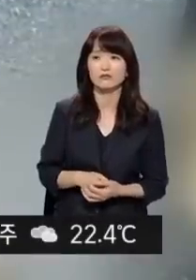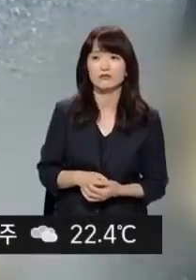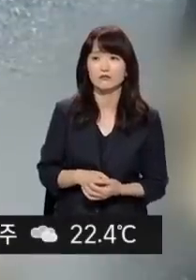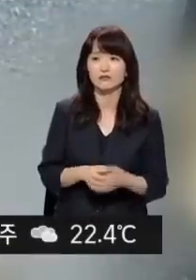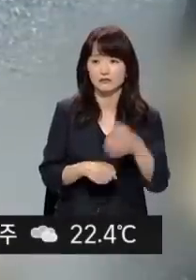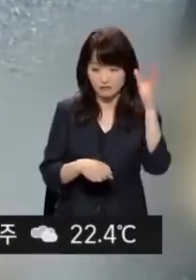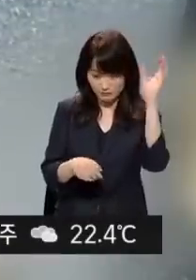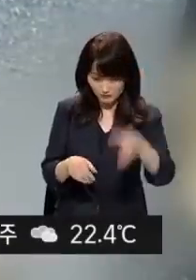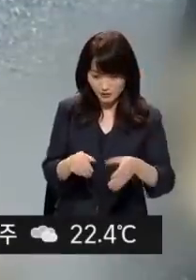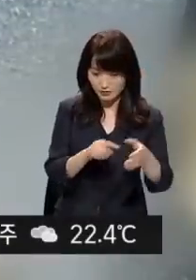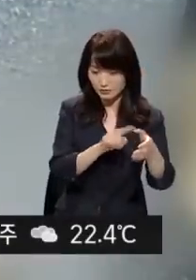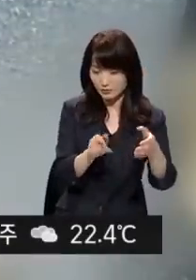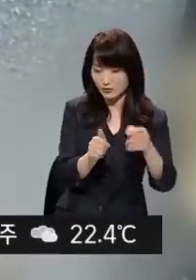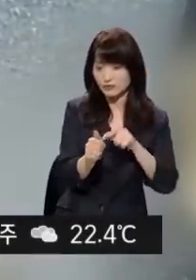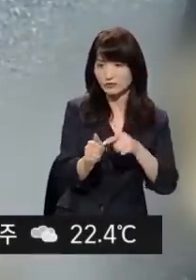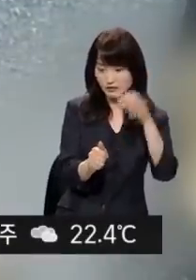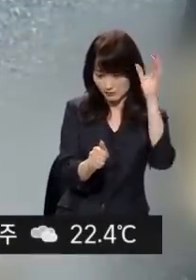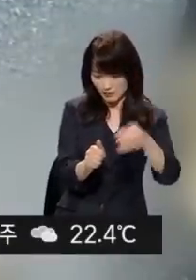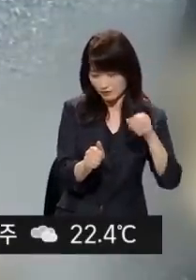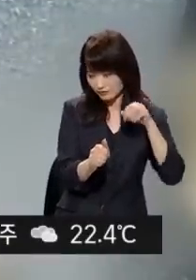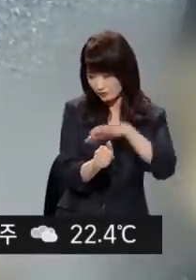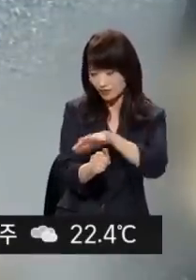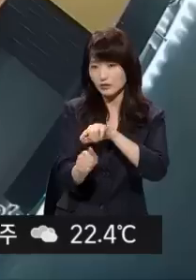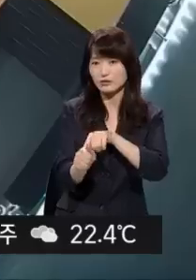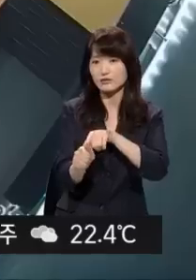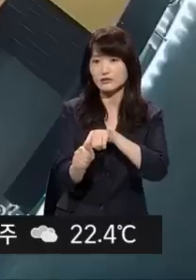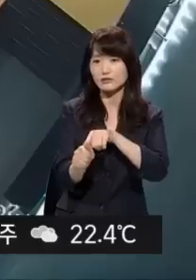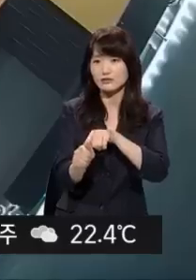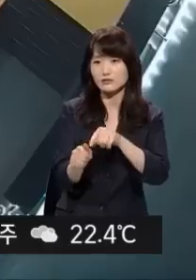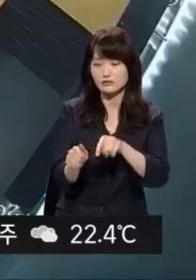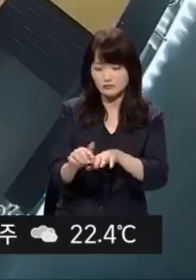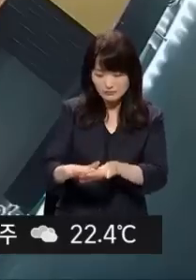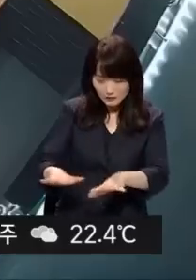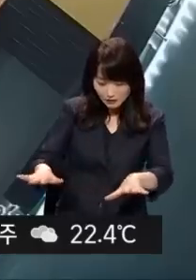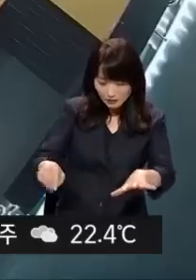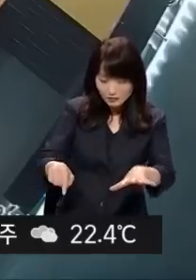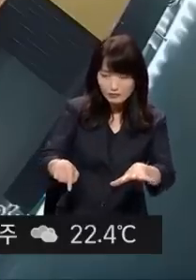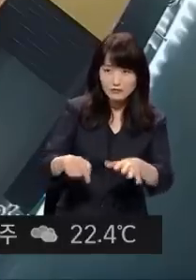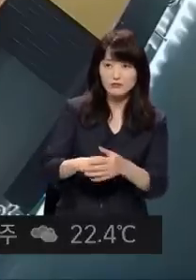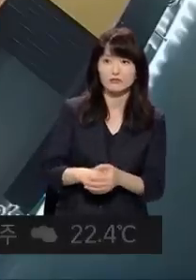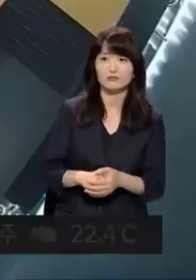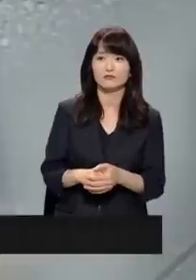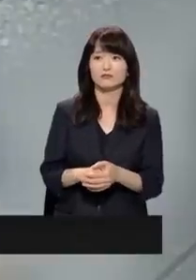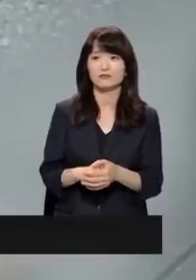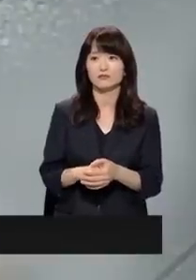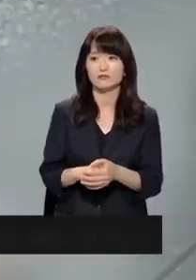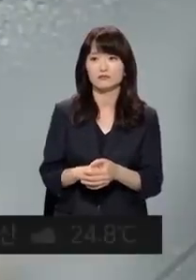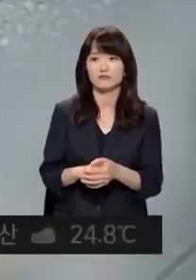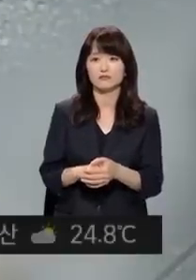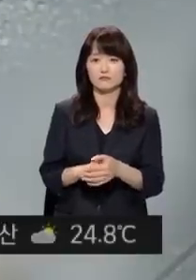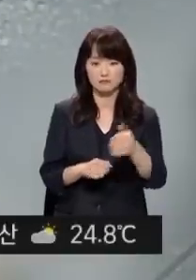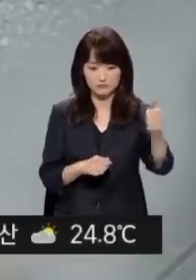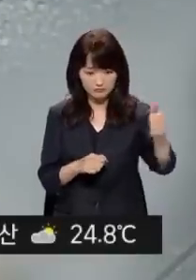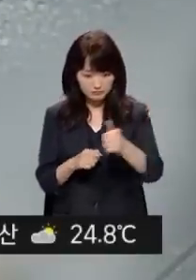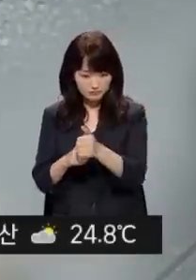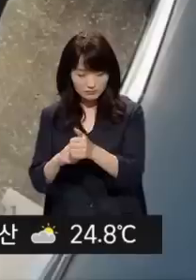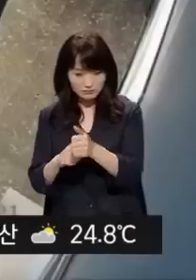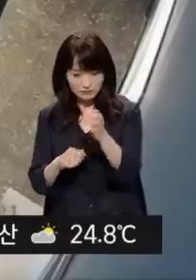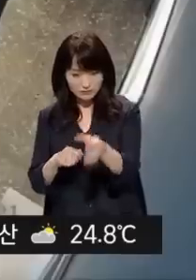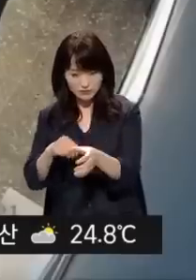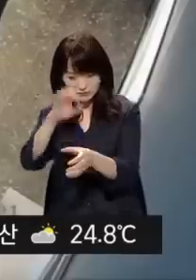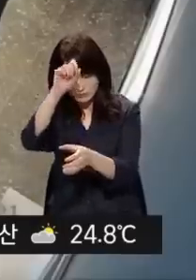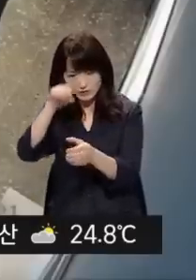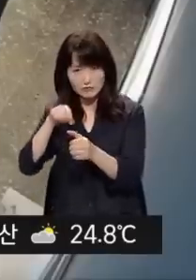태반이 옆자리 남성에게 튀었습니다 흥건하게 바닥이 젖어 버렸는데이 남성 떨어진 컵을 또 발로 그냥 펑 쳐 버리네요